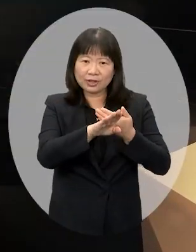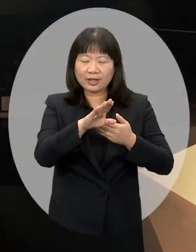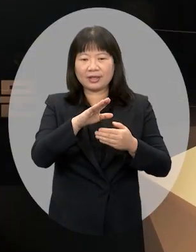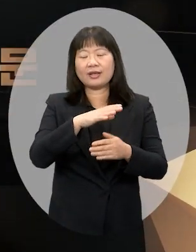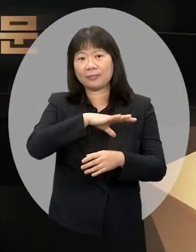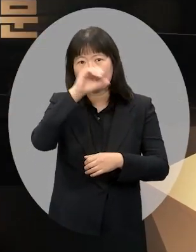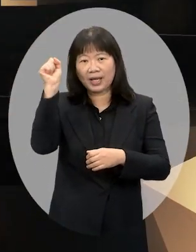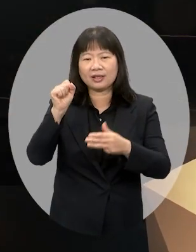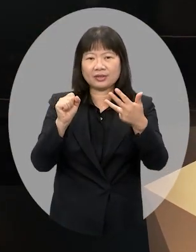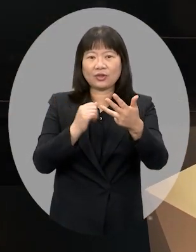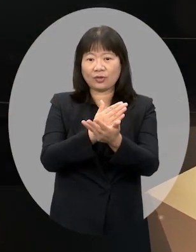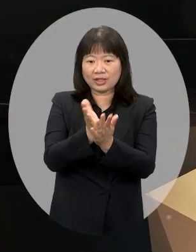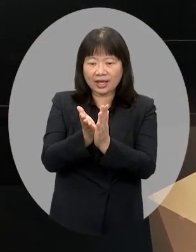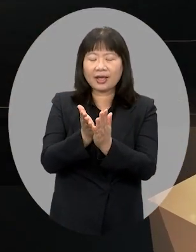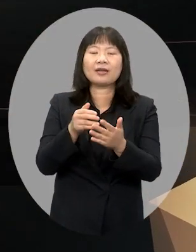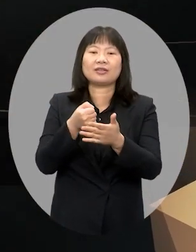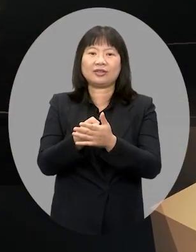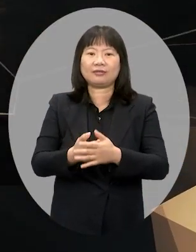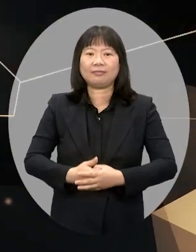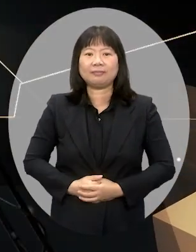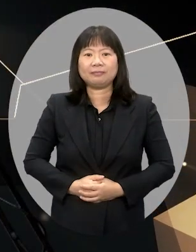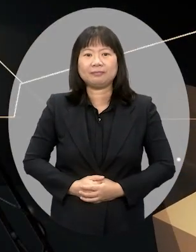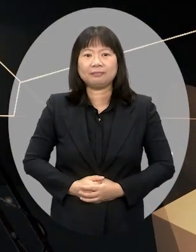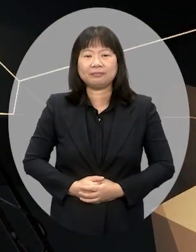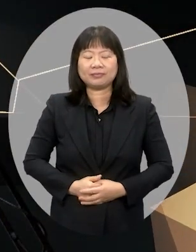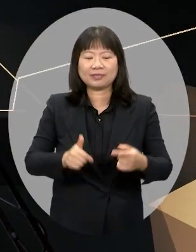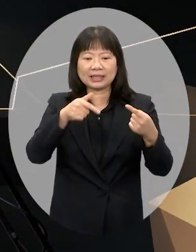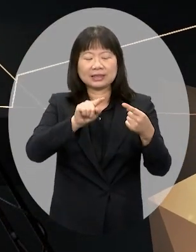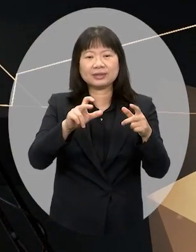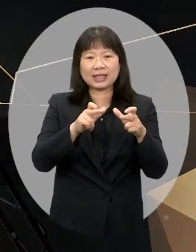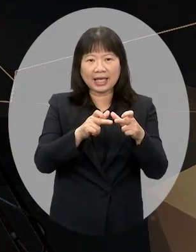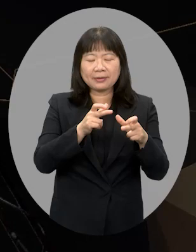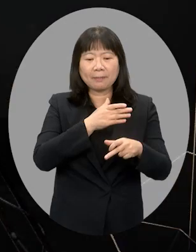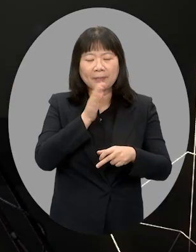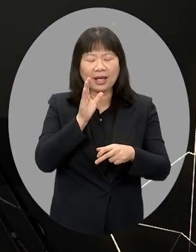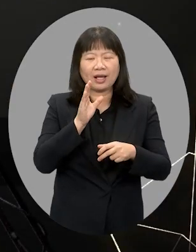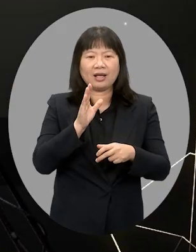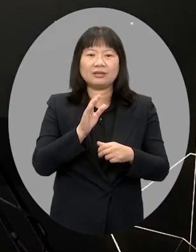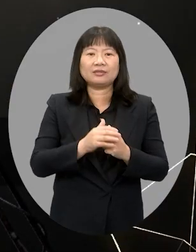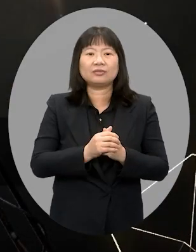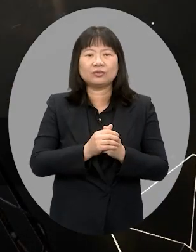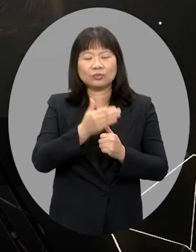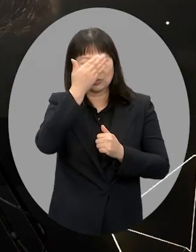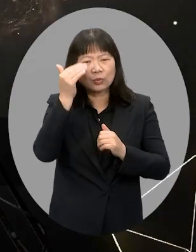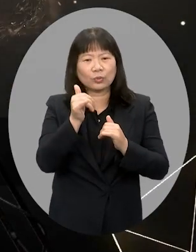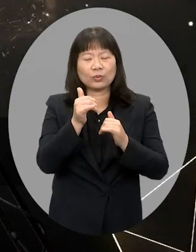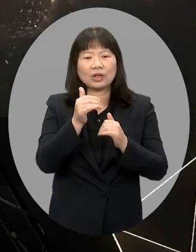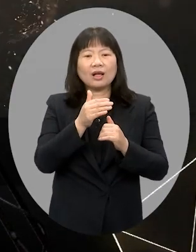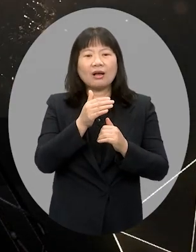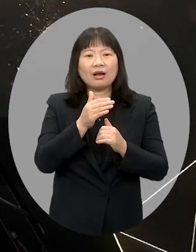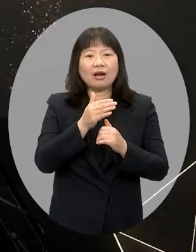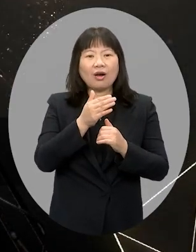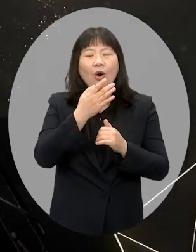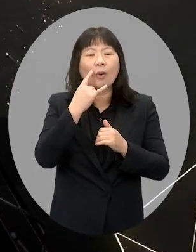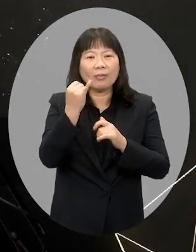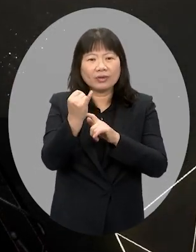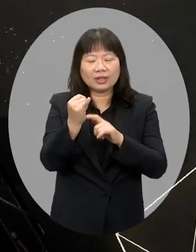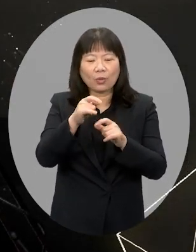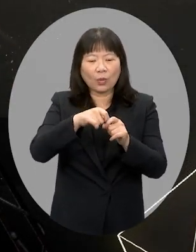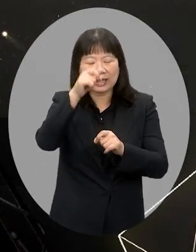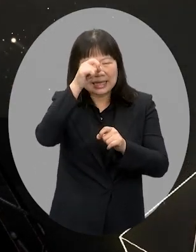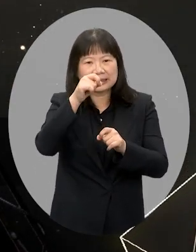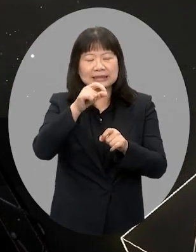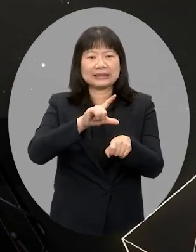8개 부문으로 나누어 수상자가 선정됐는데요. 먼저 1급 장애 판정을 받은 노모를 오랜 기간 돌보며 진정한 효를 다하고